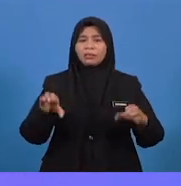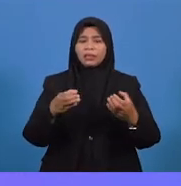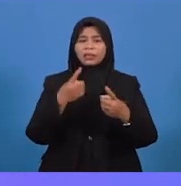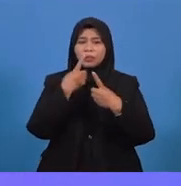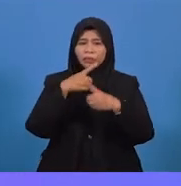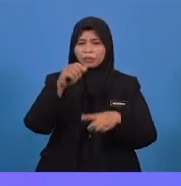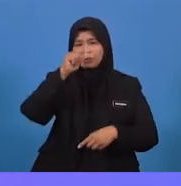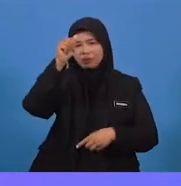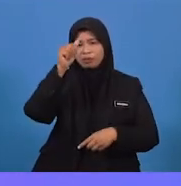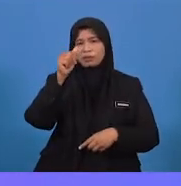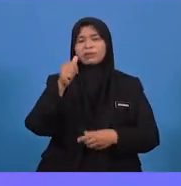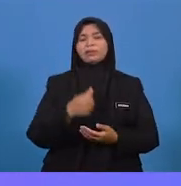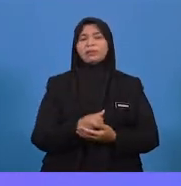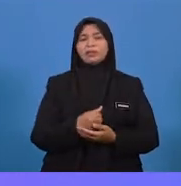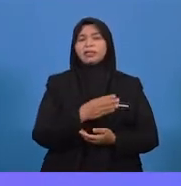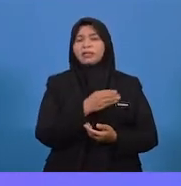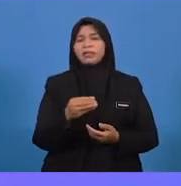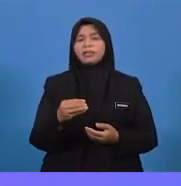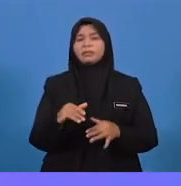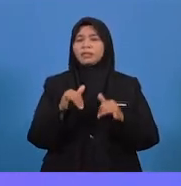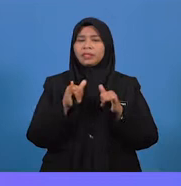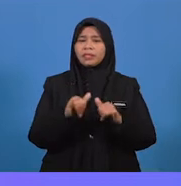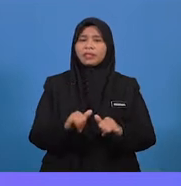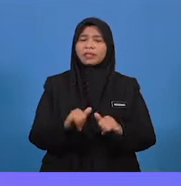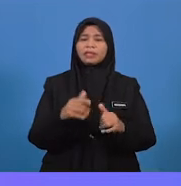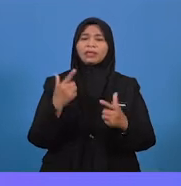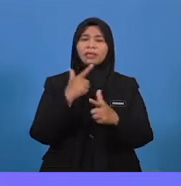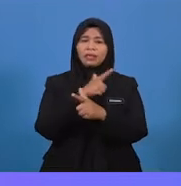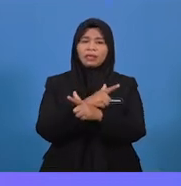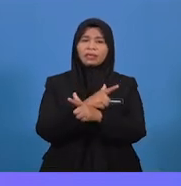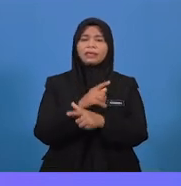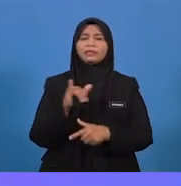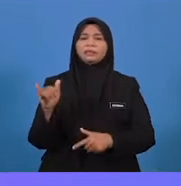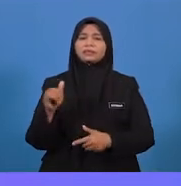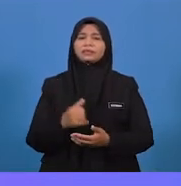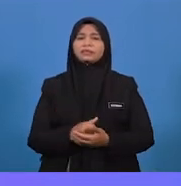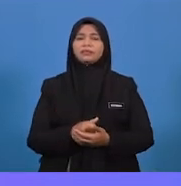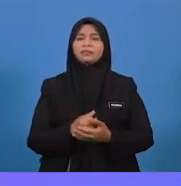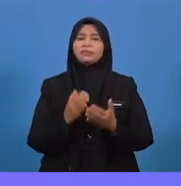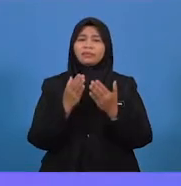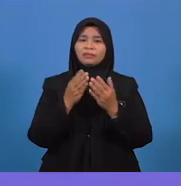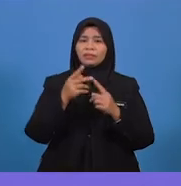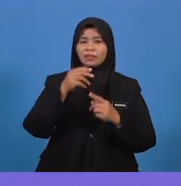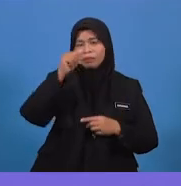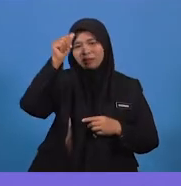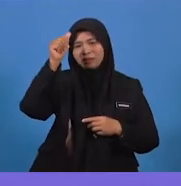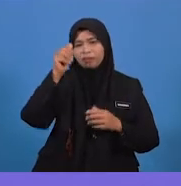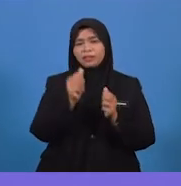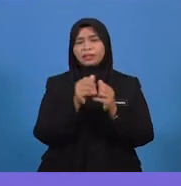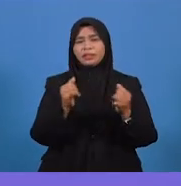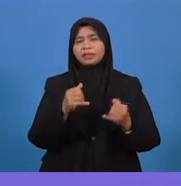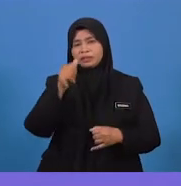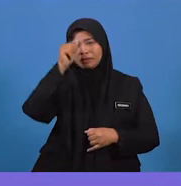dengan cara melakukan suruhan Allah SWT dan meninggalkan larangannya.